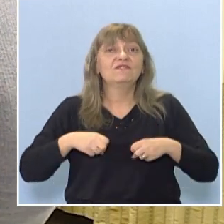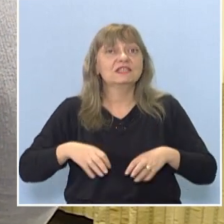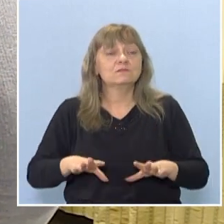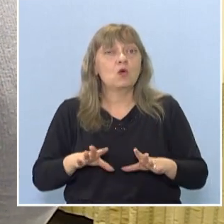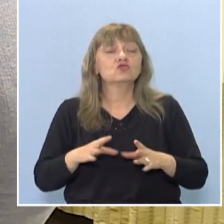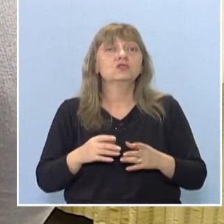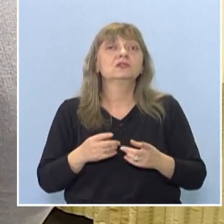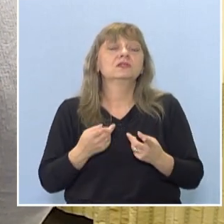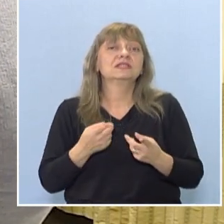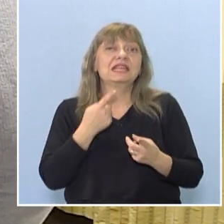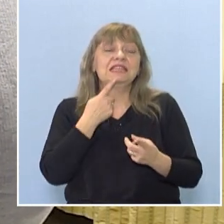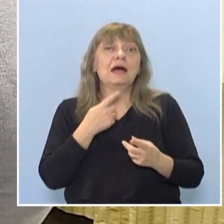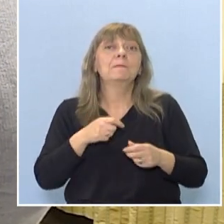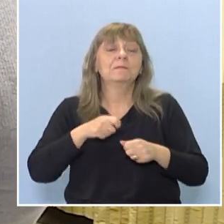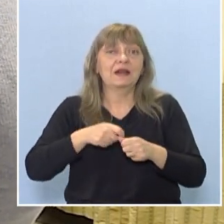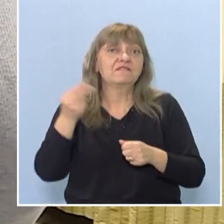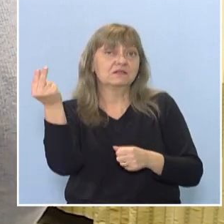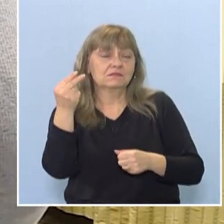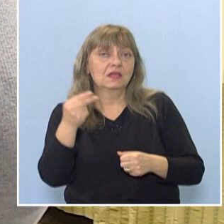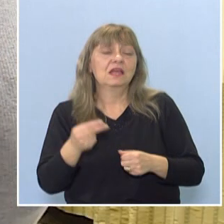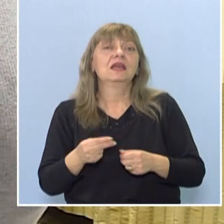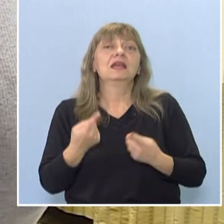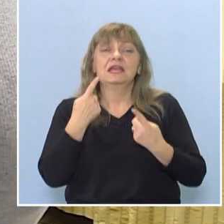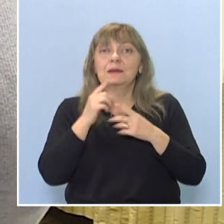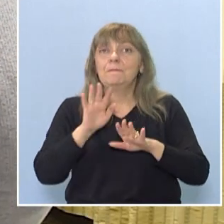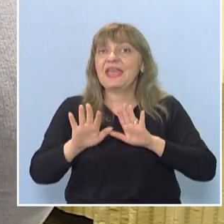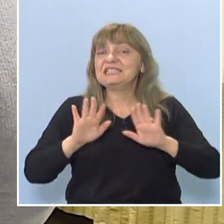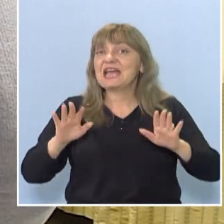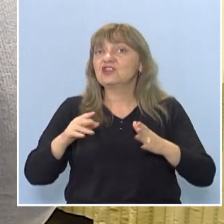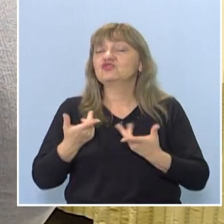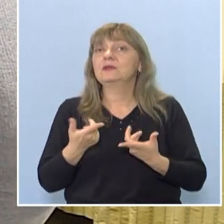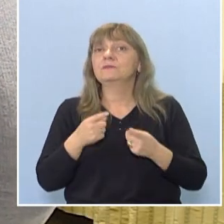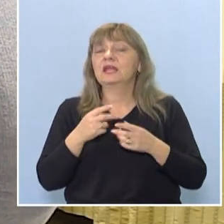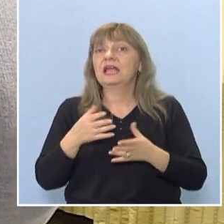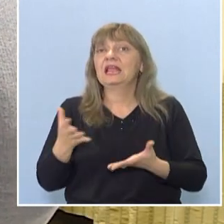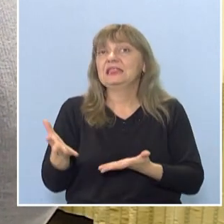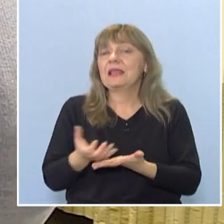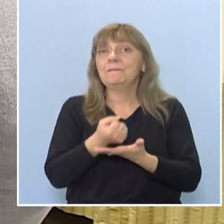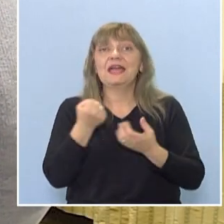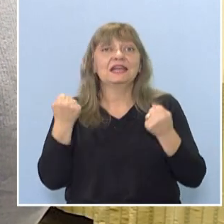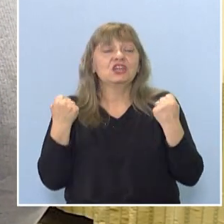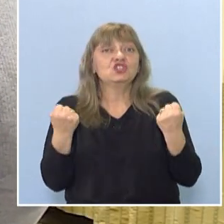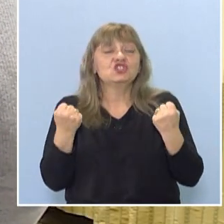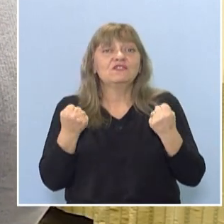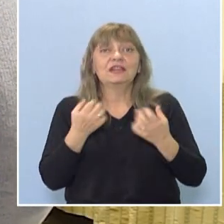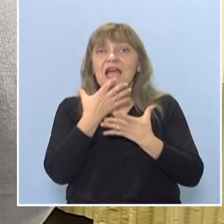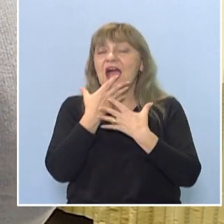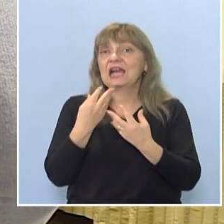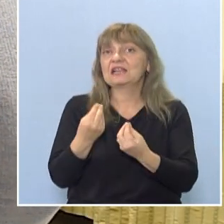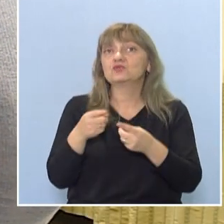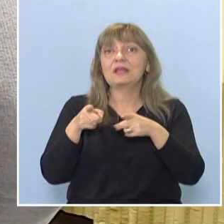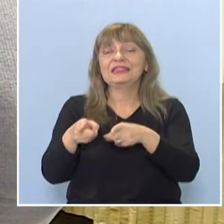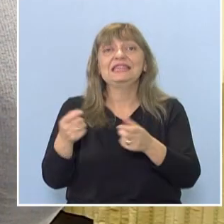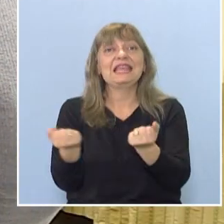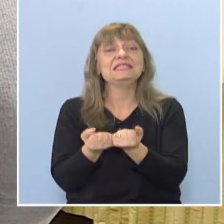неуспешни пейзажни композиции. Откриха и самата така жива красота на тези места, които